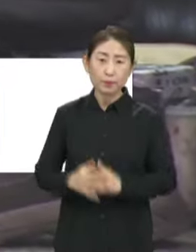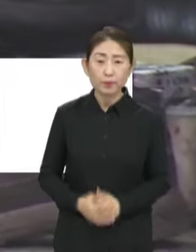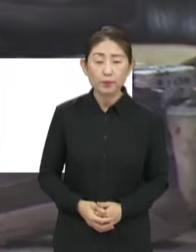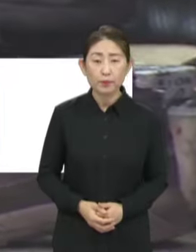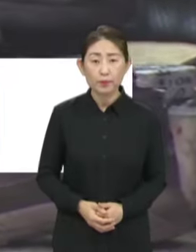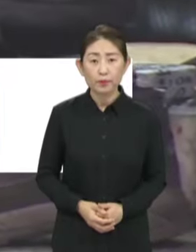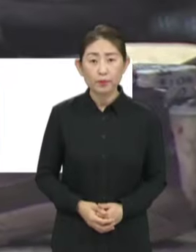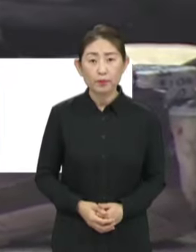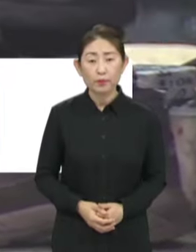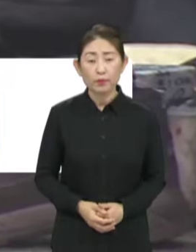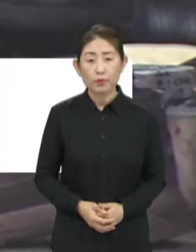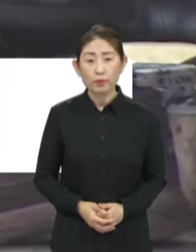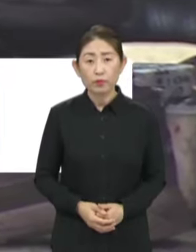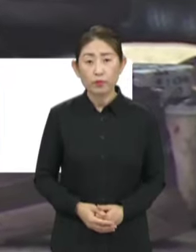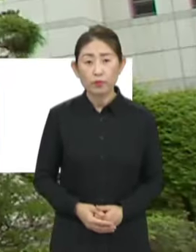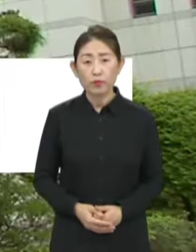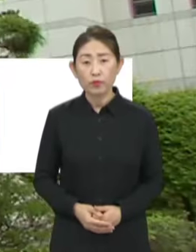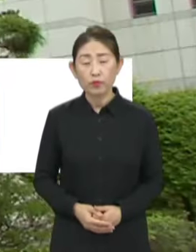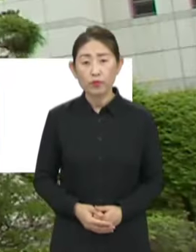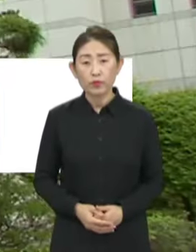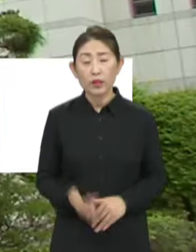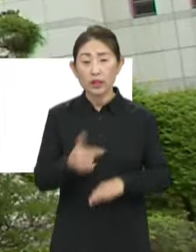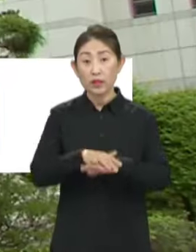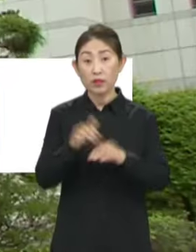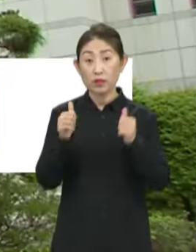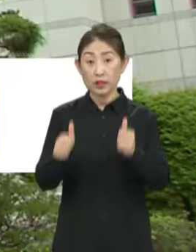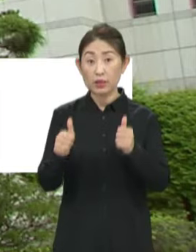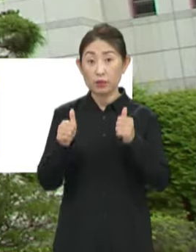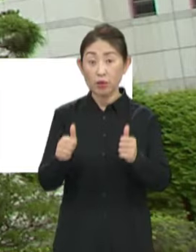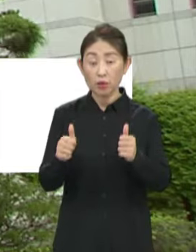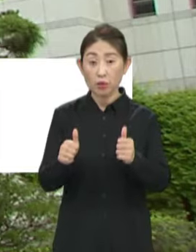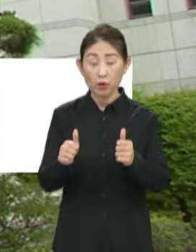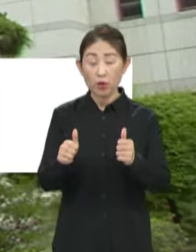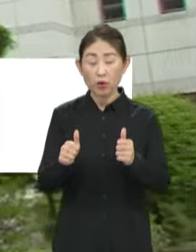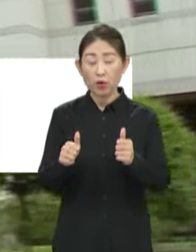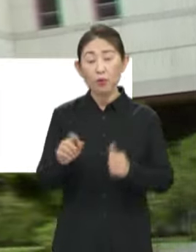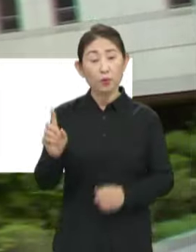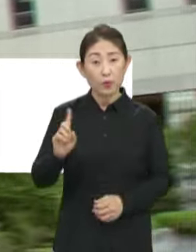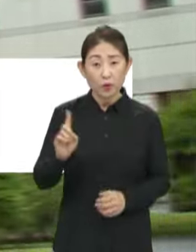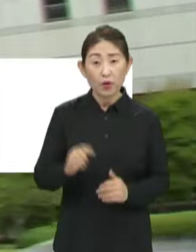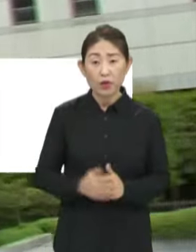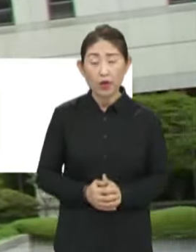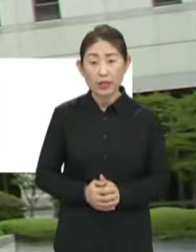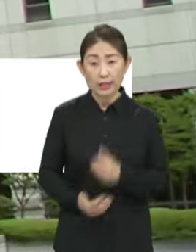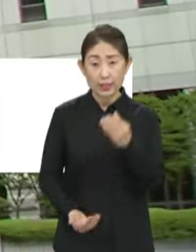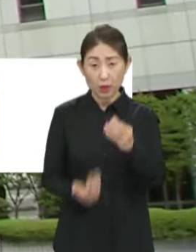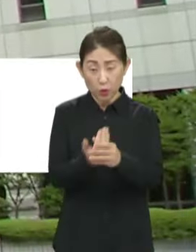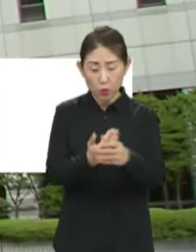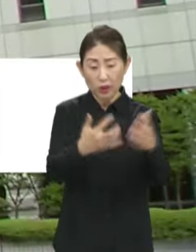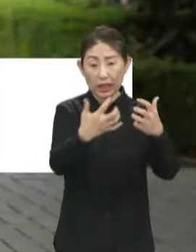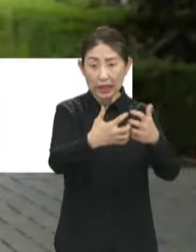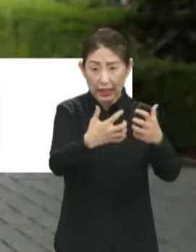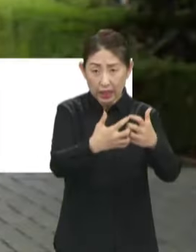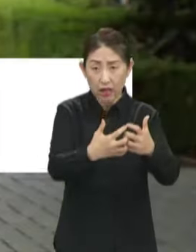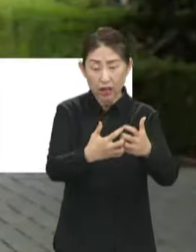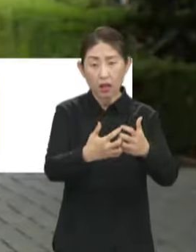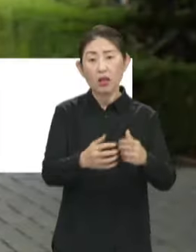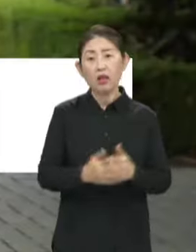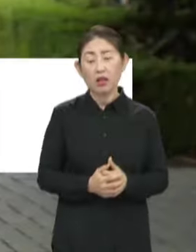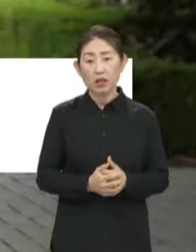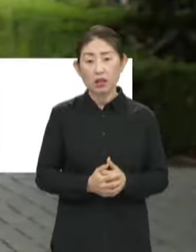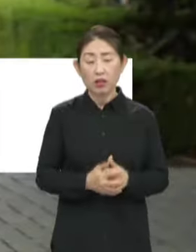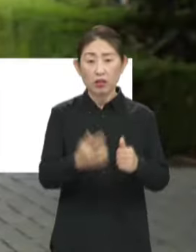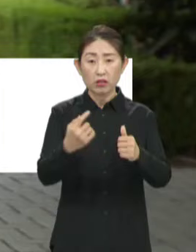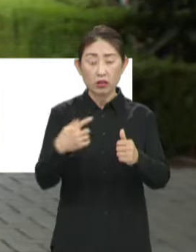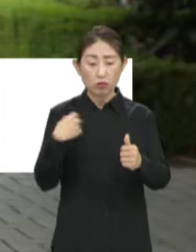무죄를 선고받았습니다. 대전지법 제2-3형사 항소부는 사고가 난 기계에 인체 안전이 확보된